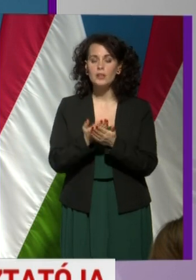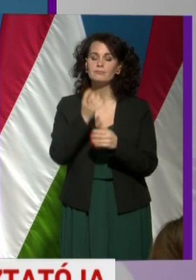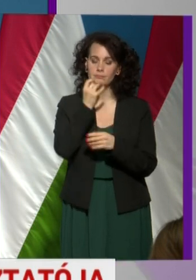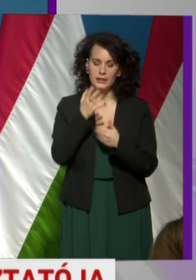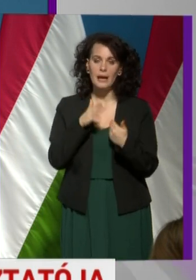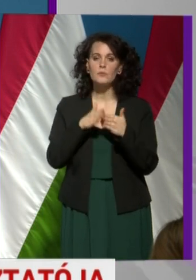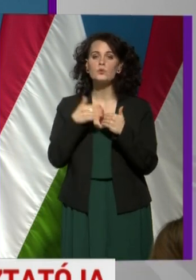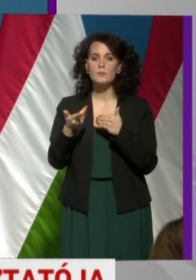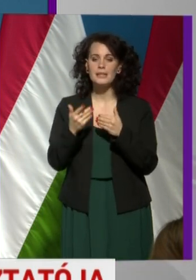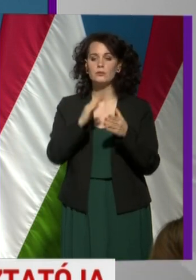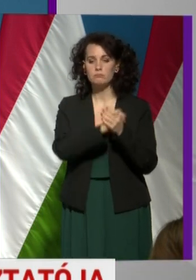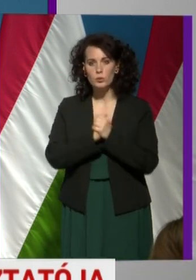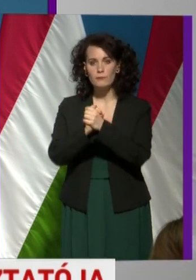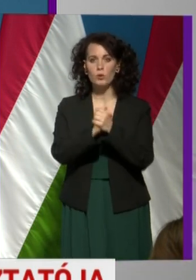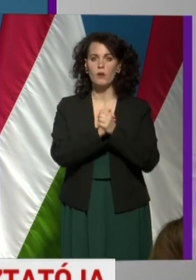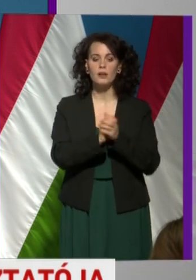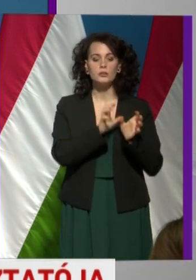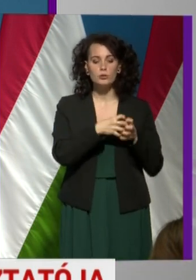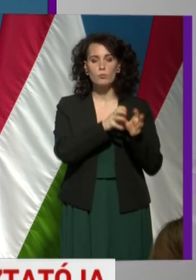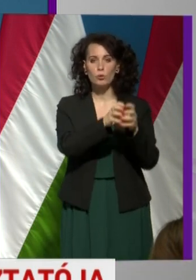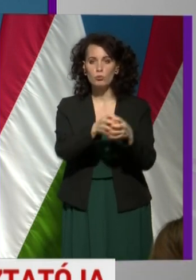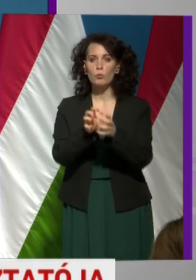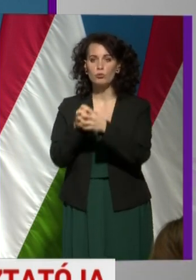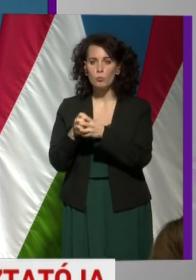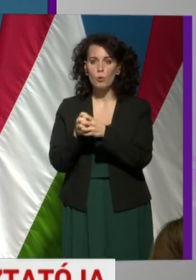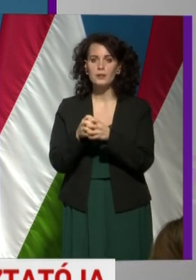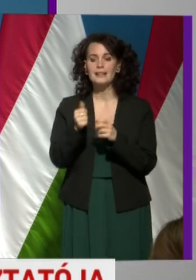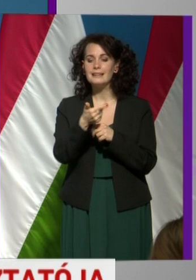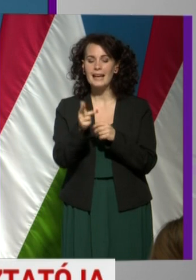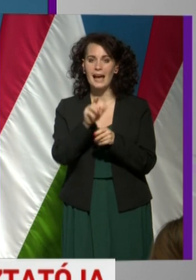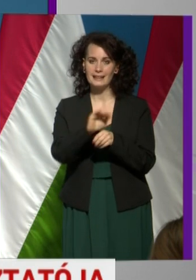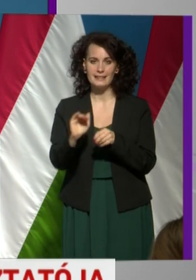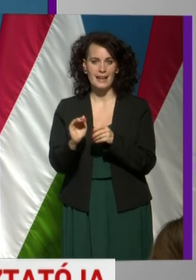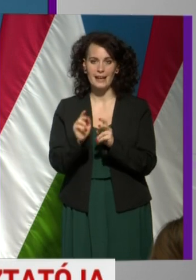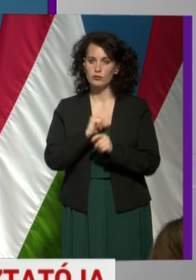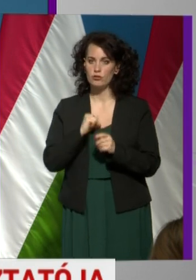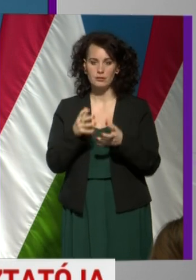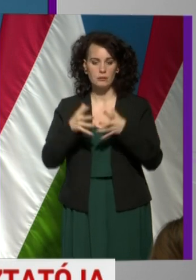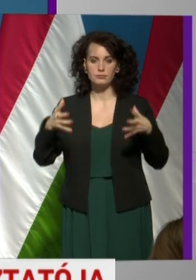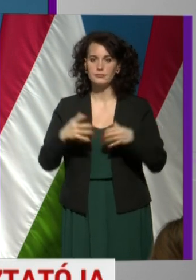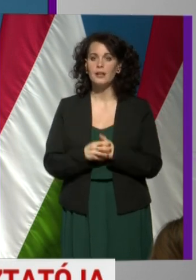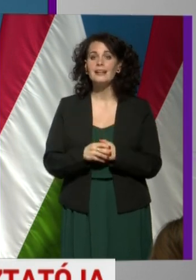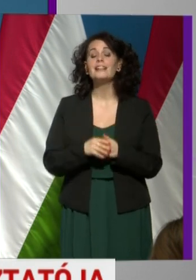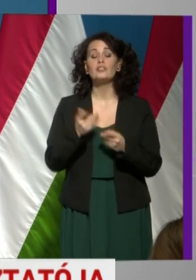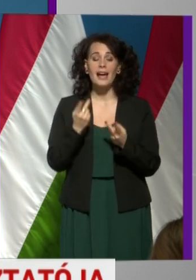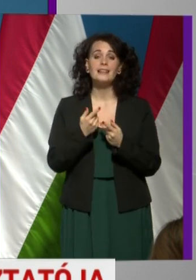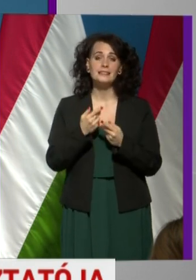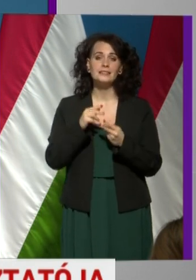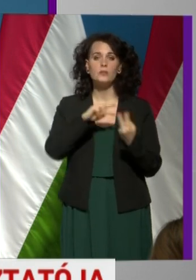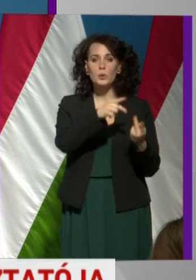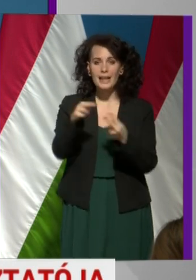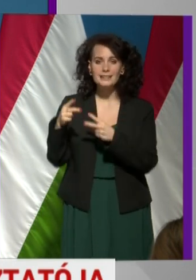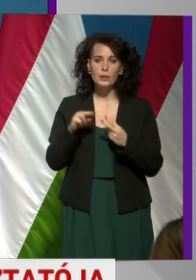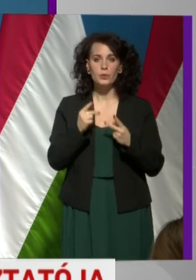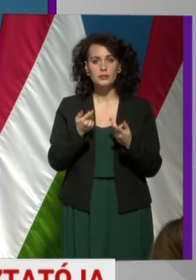szomszédság összefogva kis csoportokban néhány gyermekkel, és ez arra is módot ad természetesen, hogy egyfajta rotáció